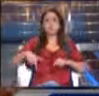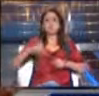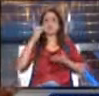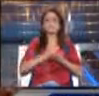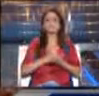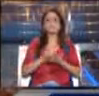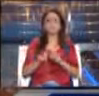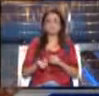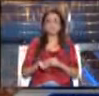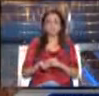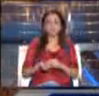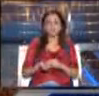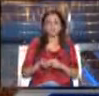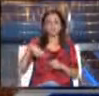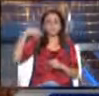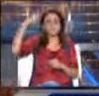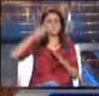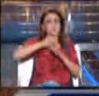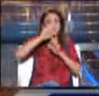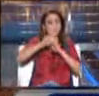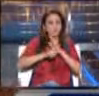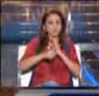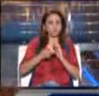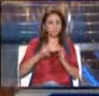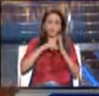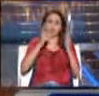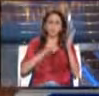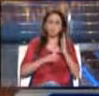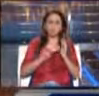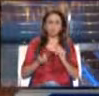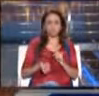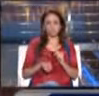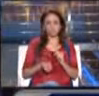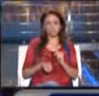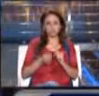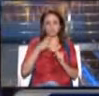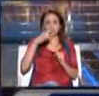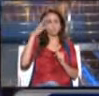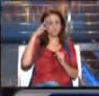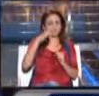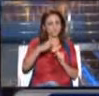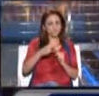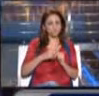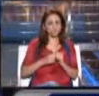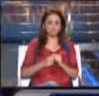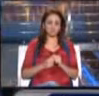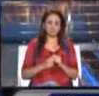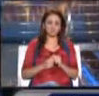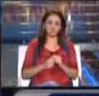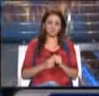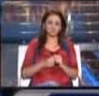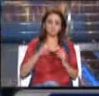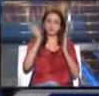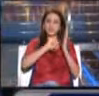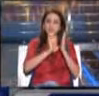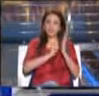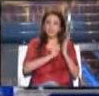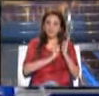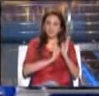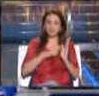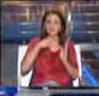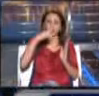دوله، بقى في مجلس وزراء، بقى في رئيس جمهوريه، بقى في قانون، في سرعه التعبير. بشكر جدا حضراتكم استاذنا الكاتب النقد الكبير شوقي حامد،